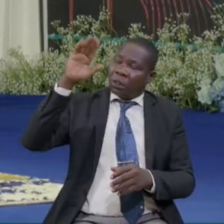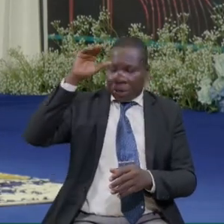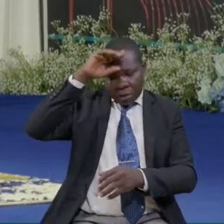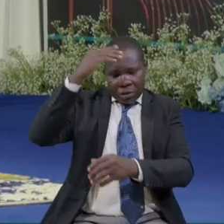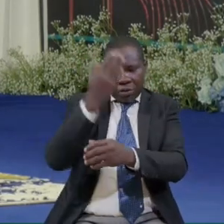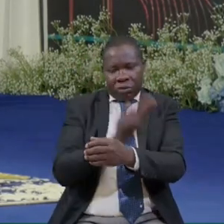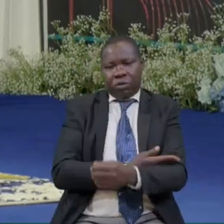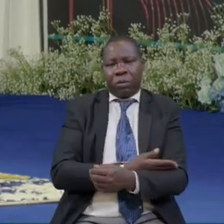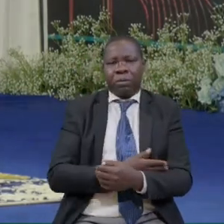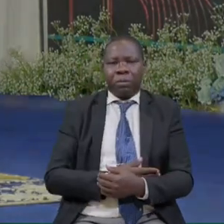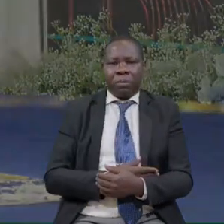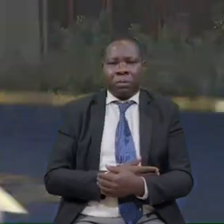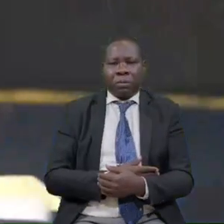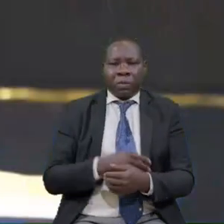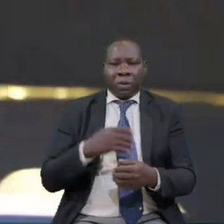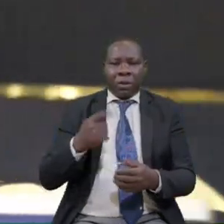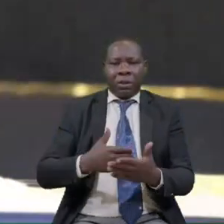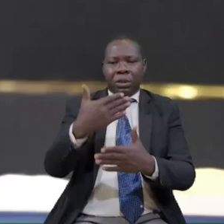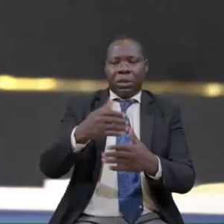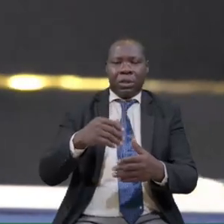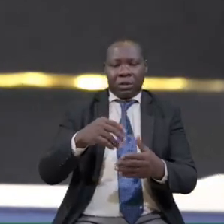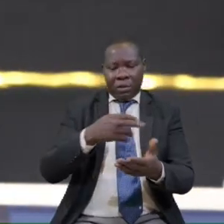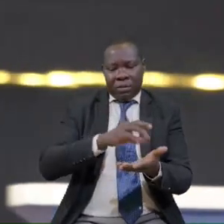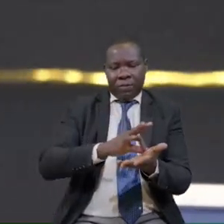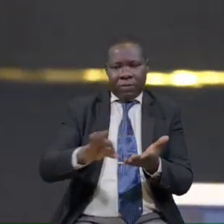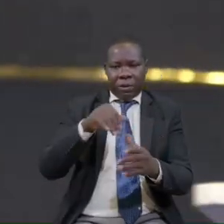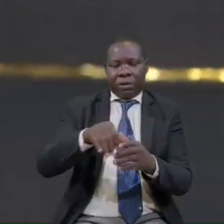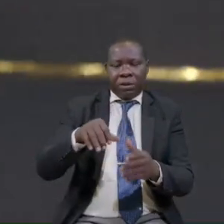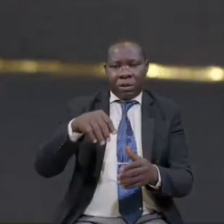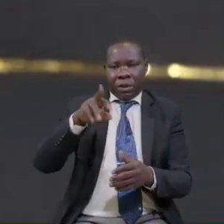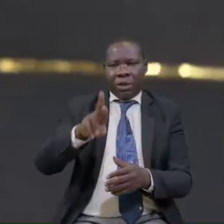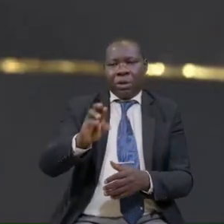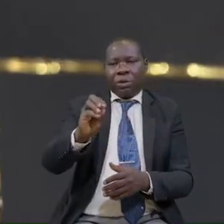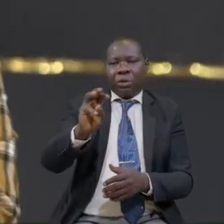Fils. Voilà le verset suivant qui est Romains 12.